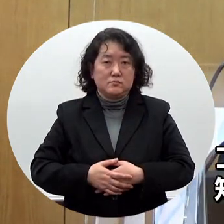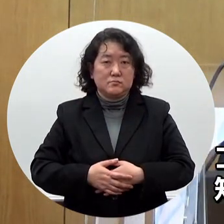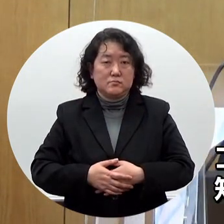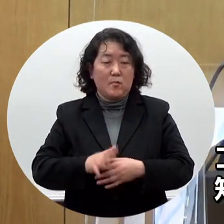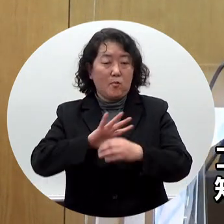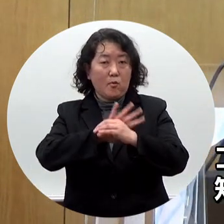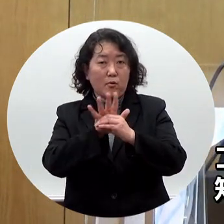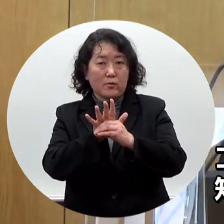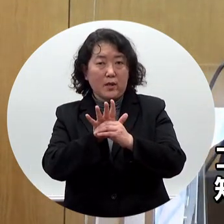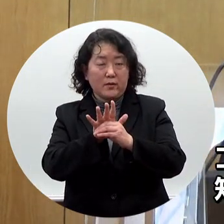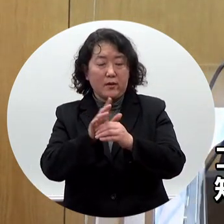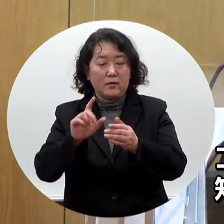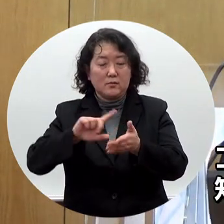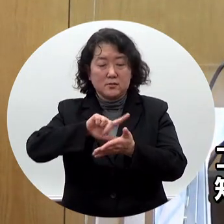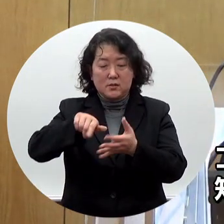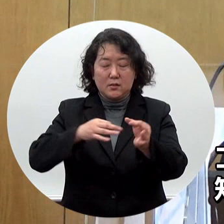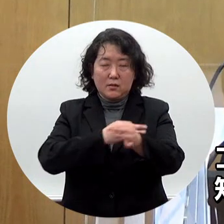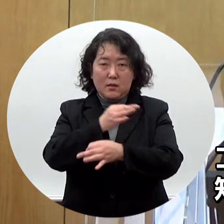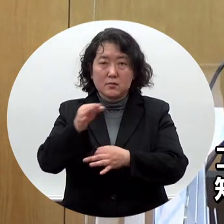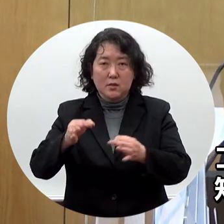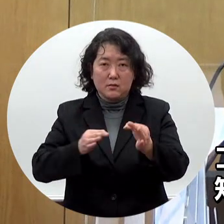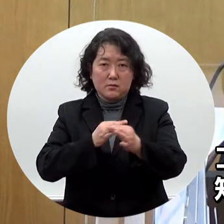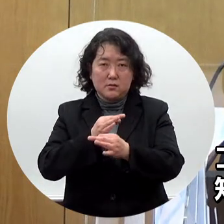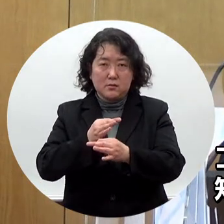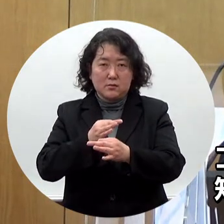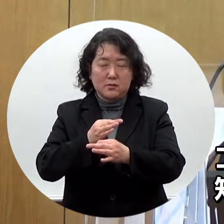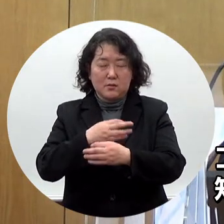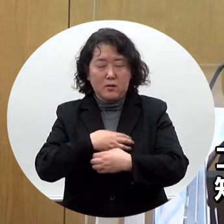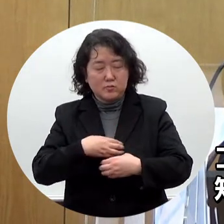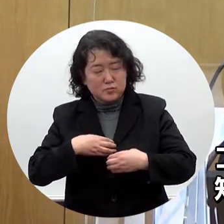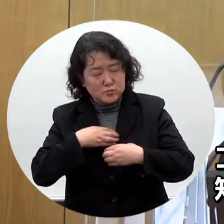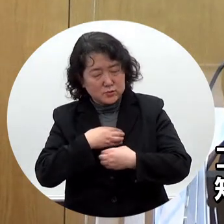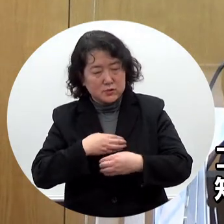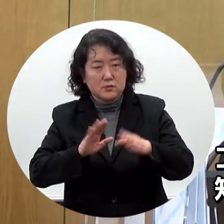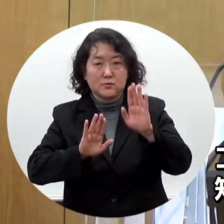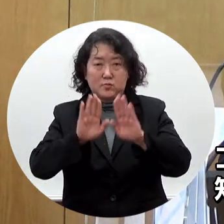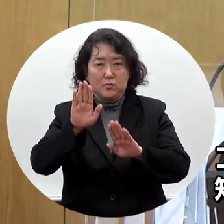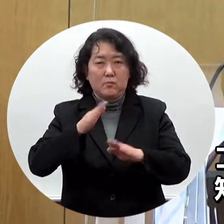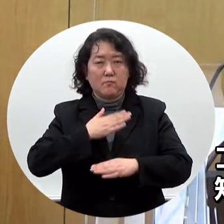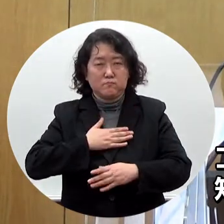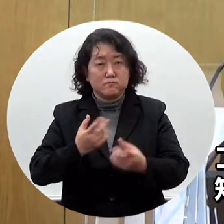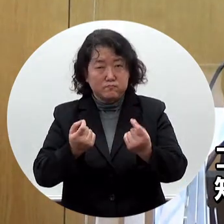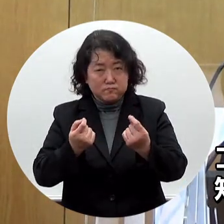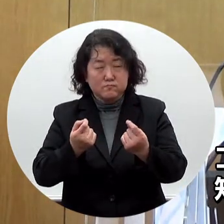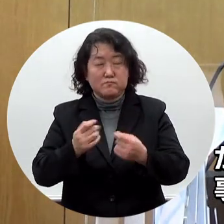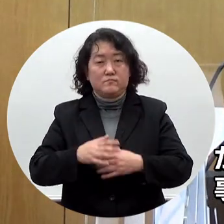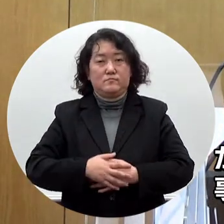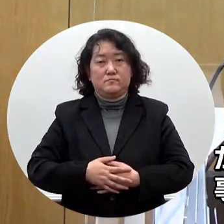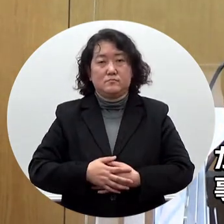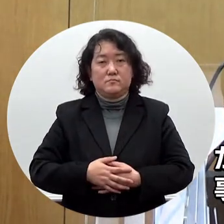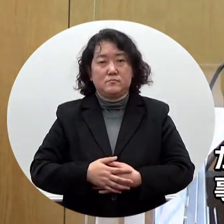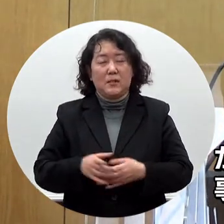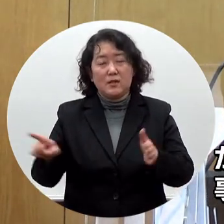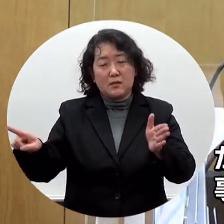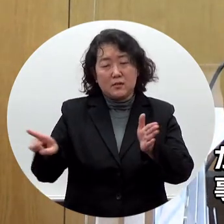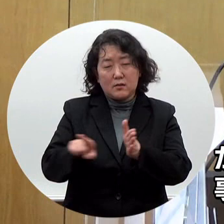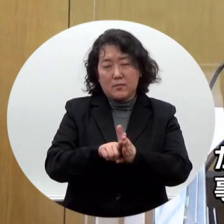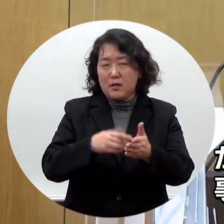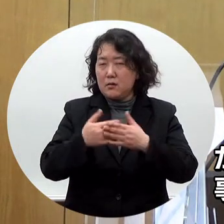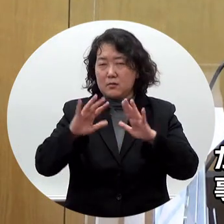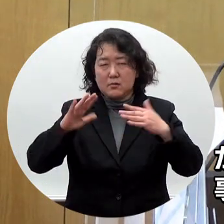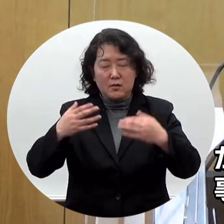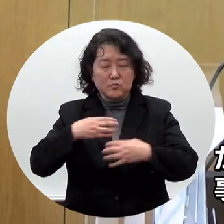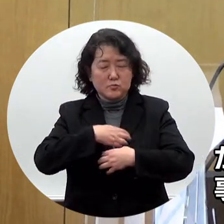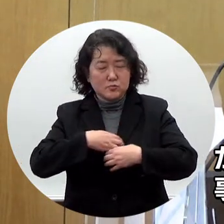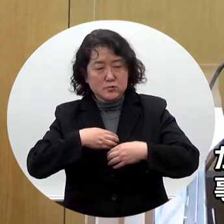ロナ禍による地域経済への影響は計り知れないことは言うまでもございません。かつてないほどの苦境